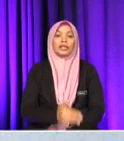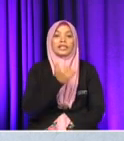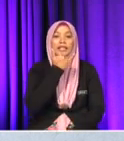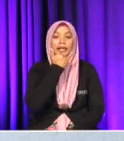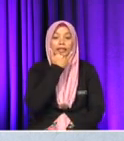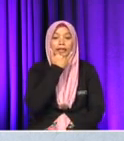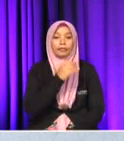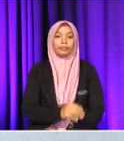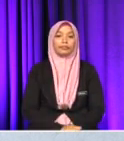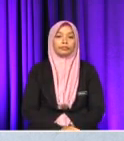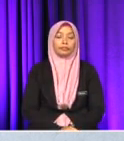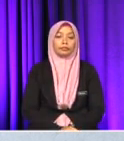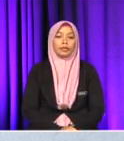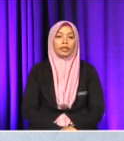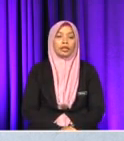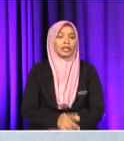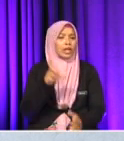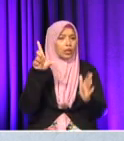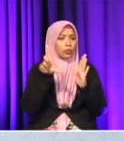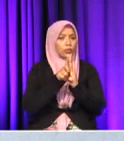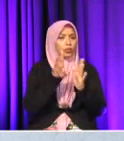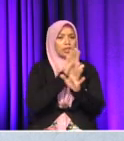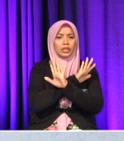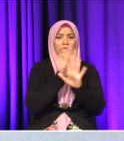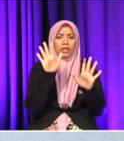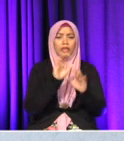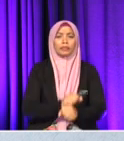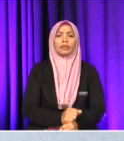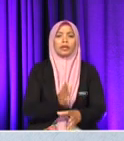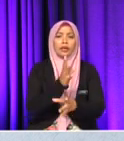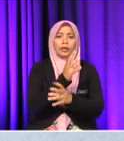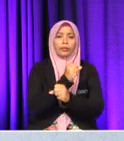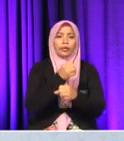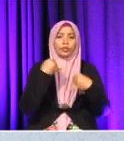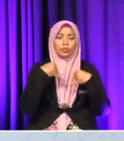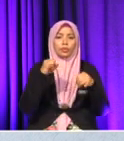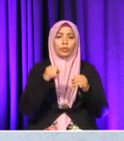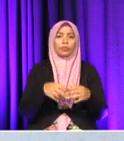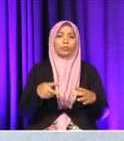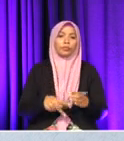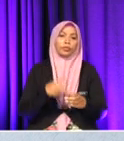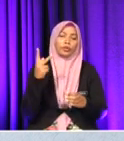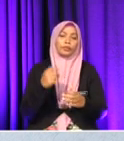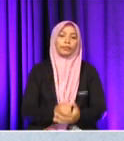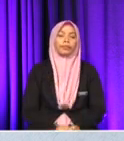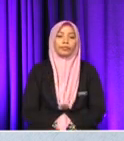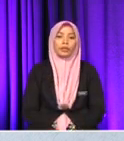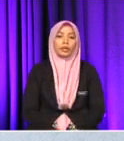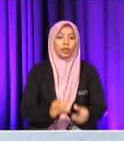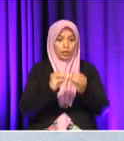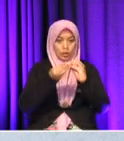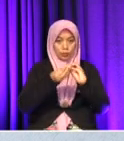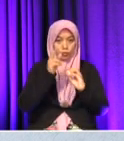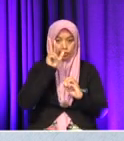Oke kita tahu bahwa logo tidak dapat mengurangkan cost kemudian meningkatkan motivasi pekerja sebuah